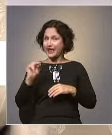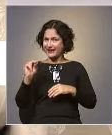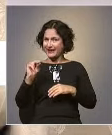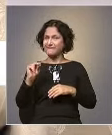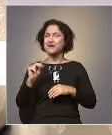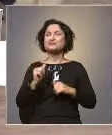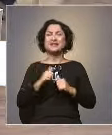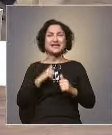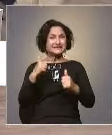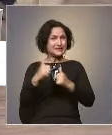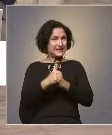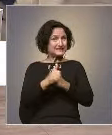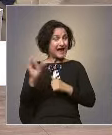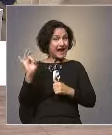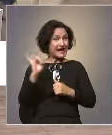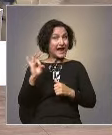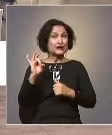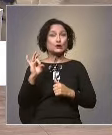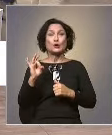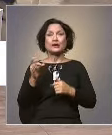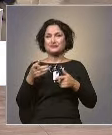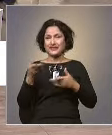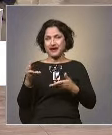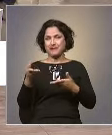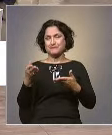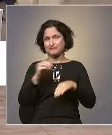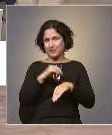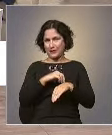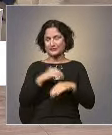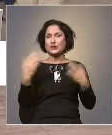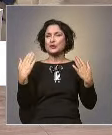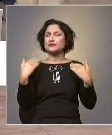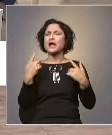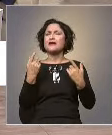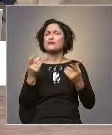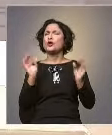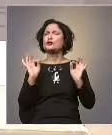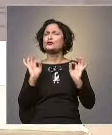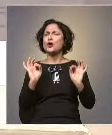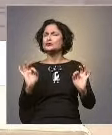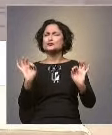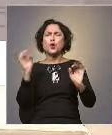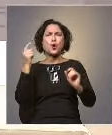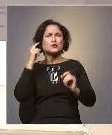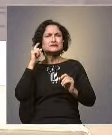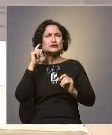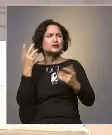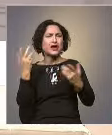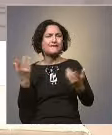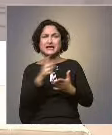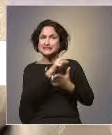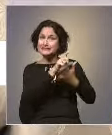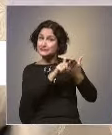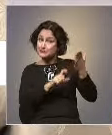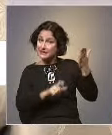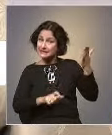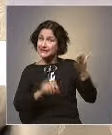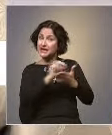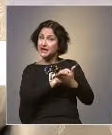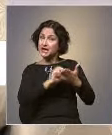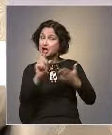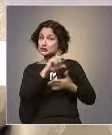Здравейте! Здравейте! Какво благодаря. Наистина означава това включване в списъка на ЮНЕСКО? Само да кажем, че тази година в списъка на ЮНЕСКО беше включена